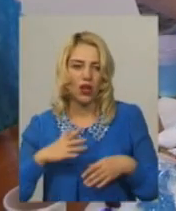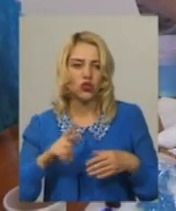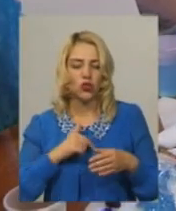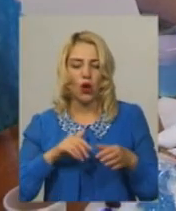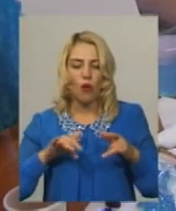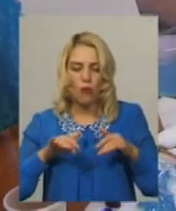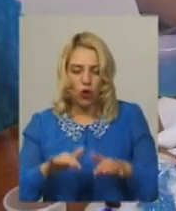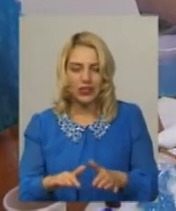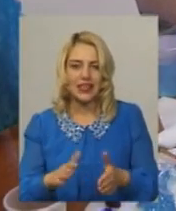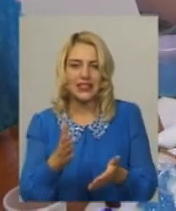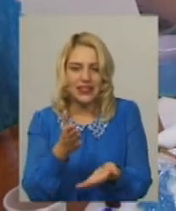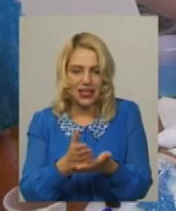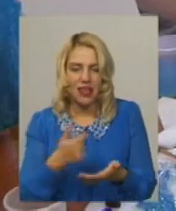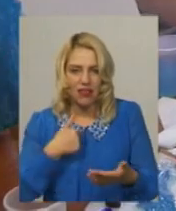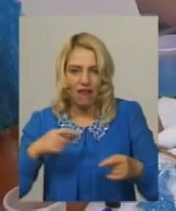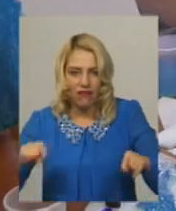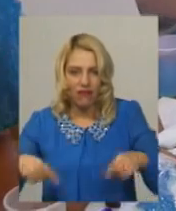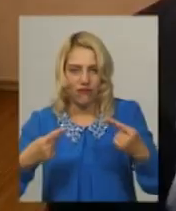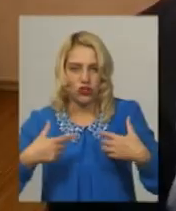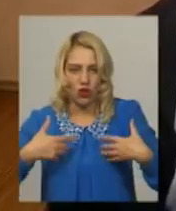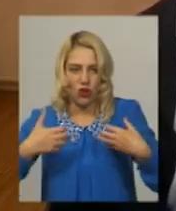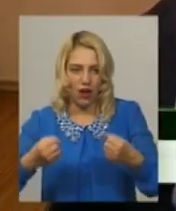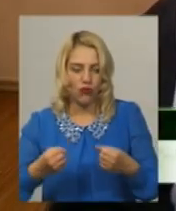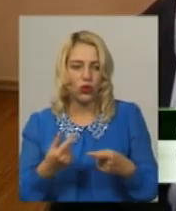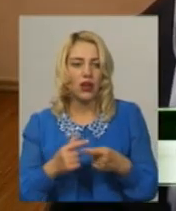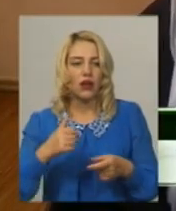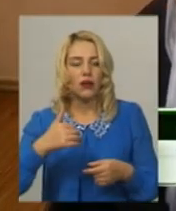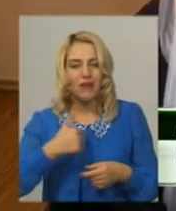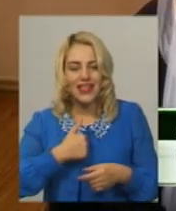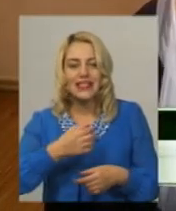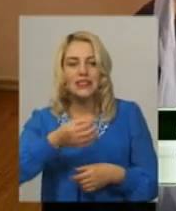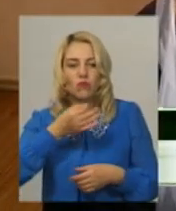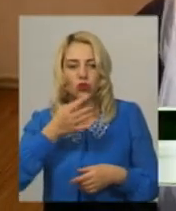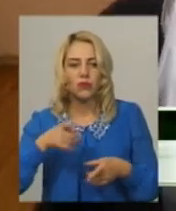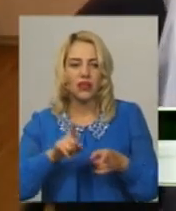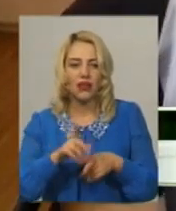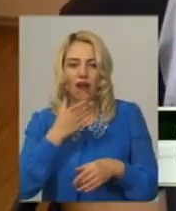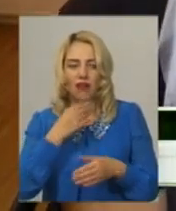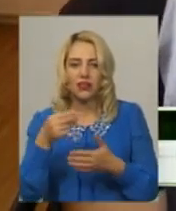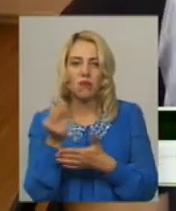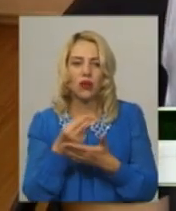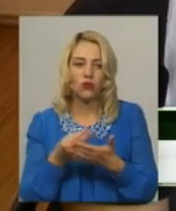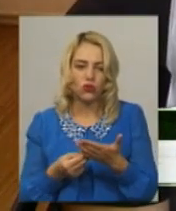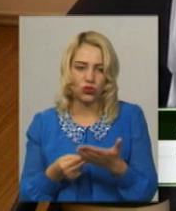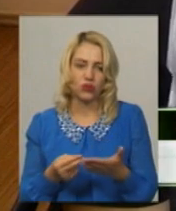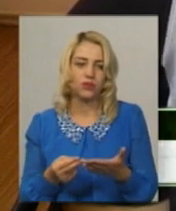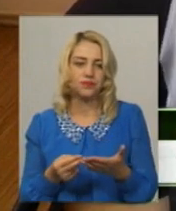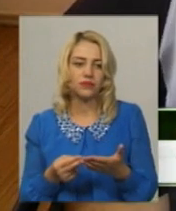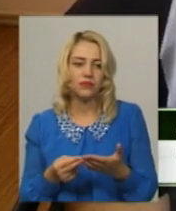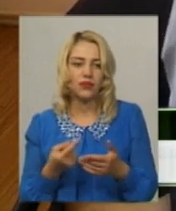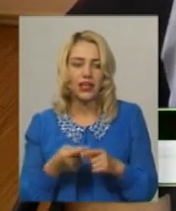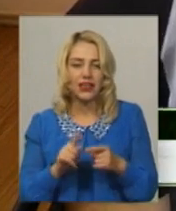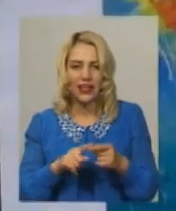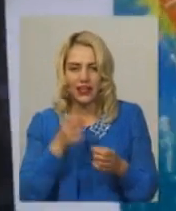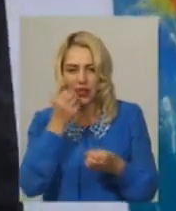я виздоравлюю, що все добре в мене. Мені сподобався такий гарний малюночок, ну, такі